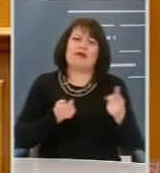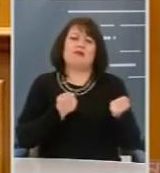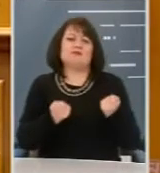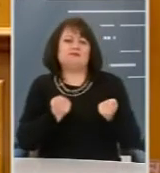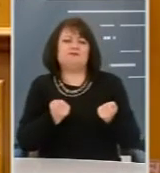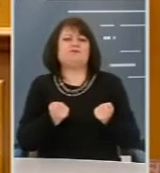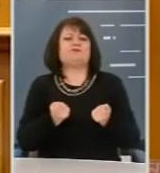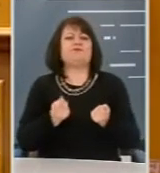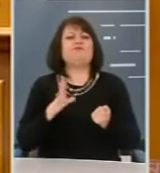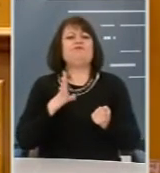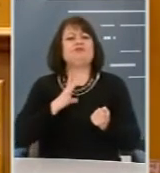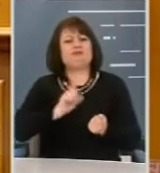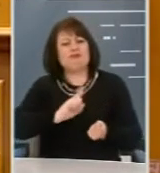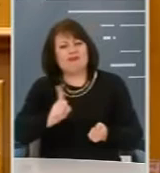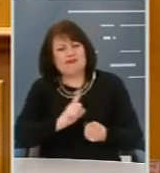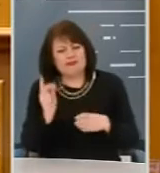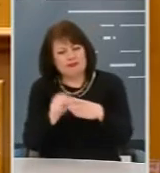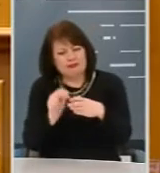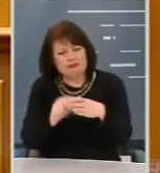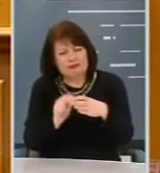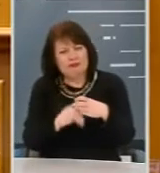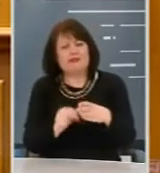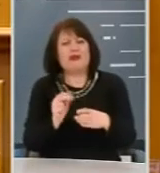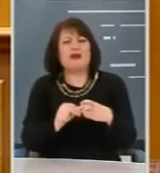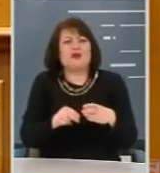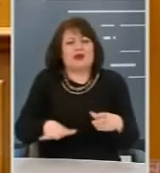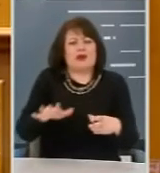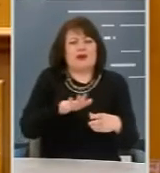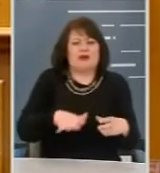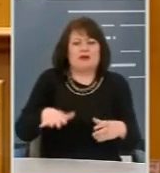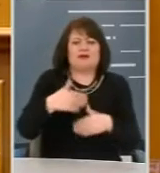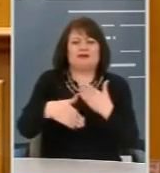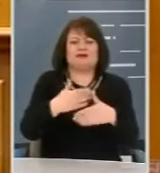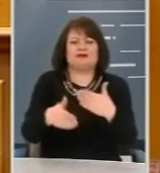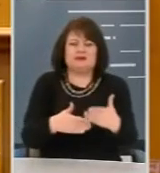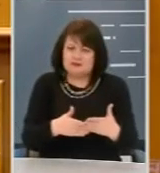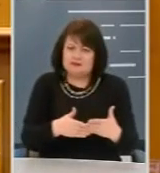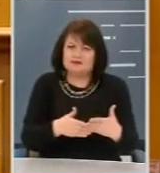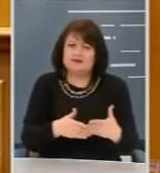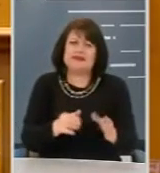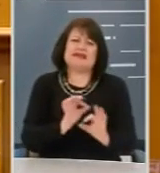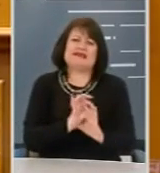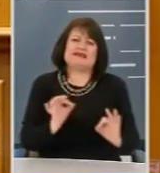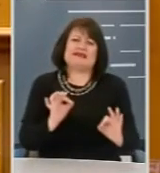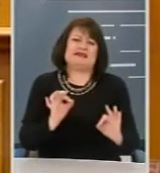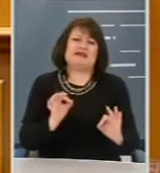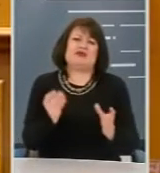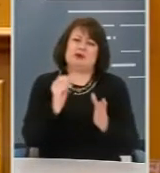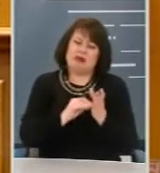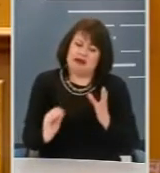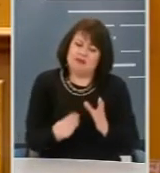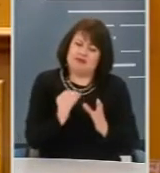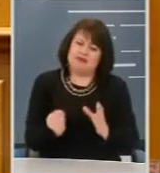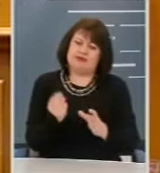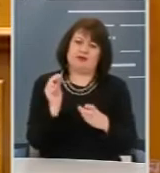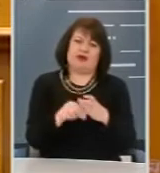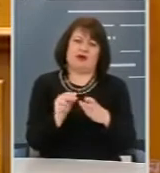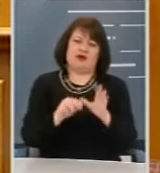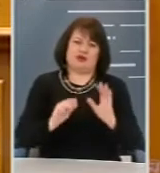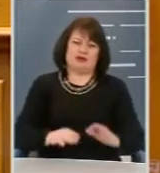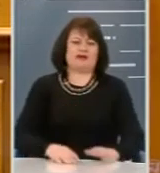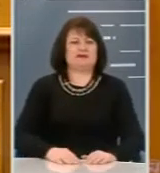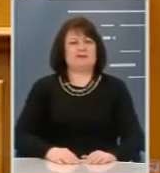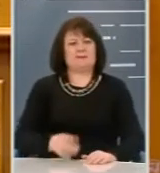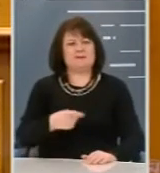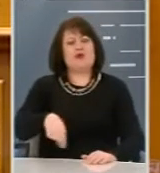διακίνησης ψηφοφόρων, ιδιαίτερα στις εκλογικές περιόδους, για να εξασφαλίσουν την επανεκλογή τους. Όλοι